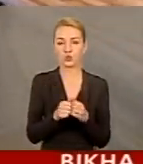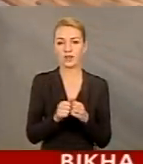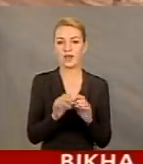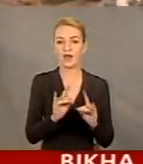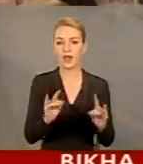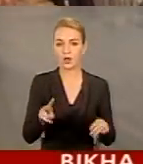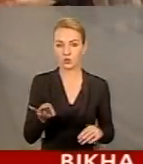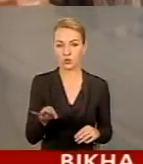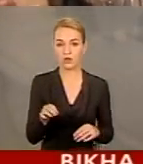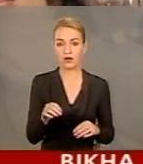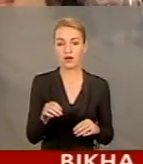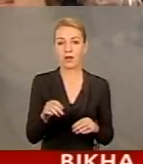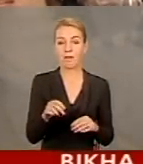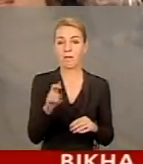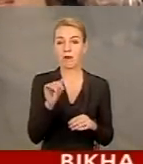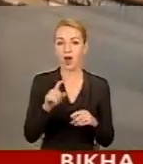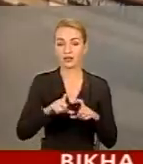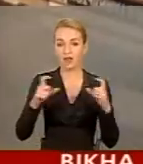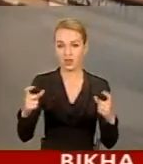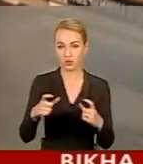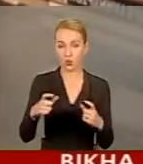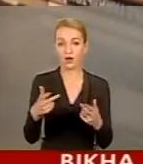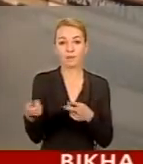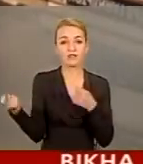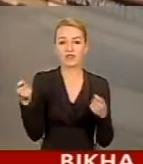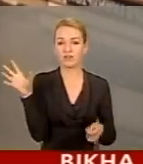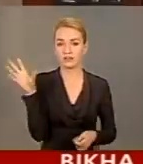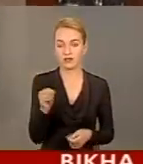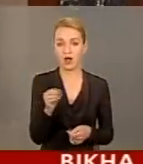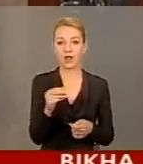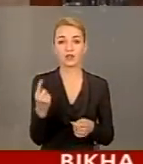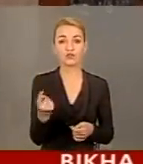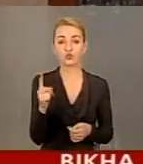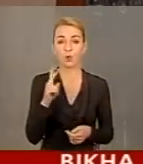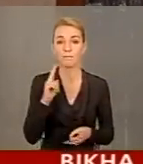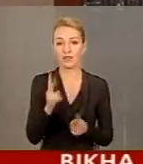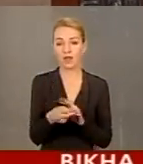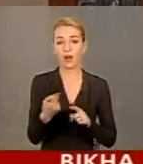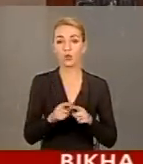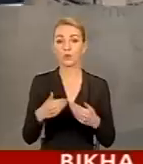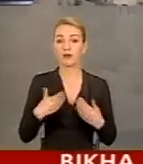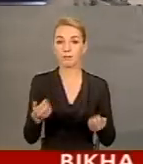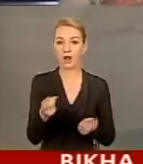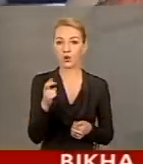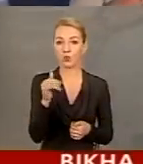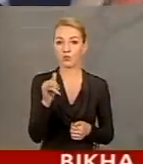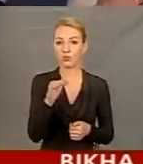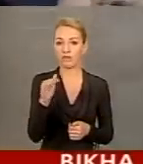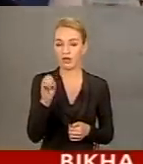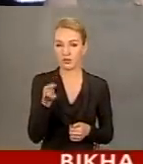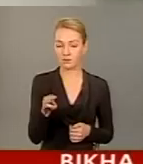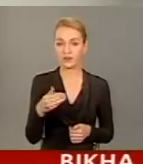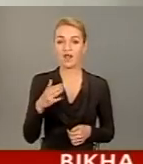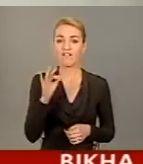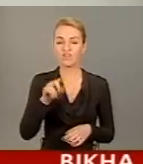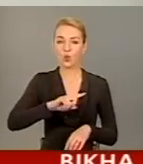привезена абсолютно вся, навіть з книгами. Єдине, що міняли, це от Ми брали буфет. Він годинами може